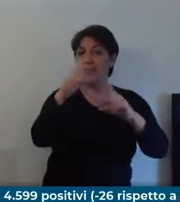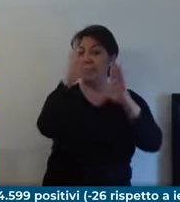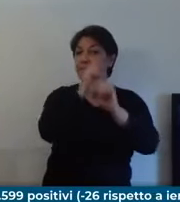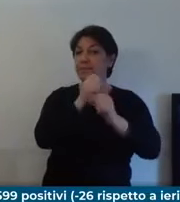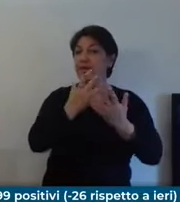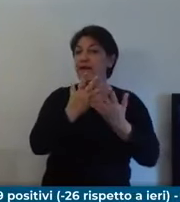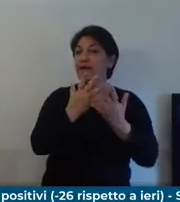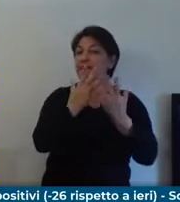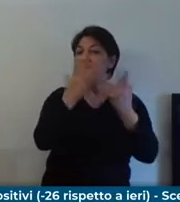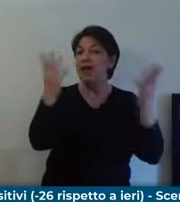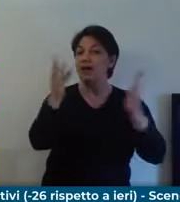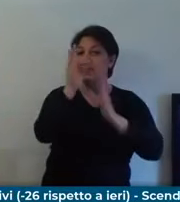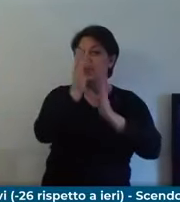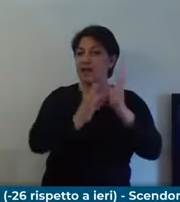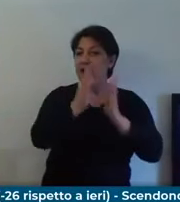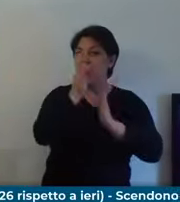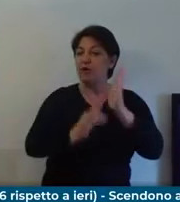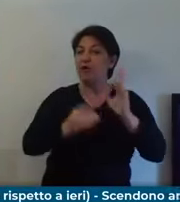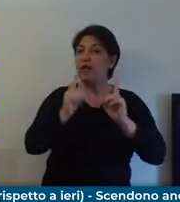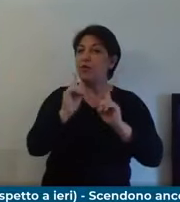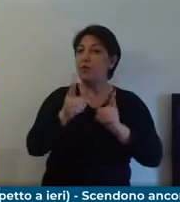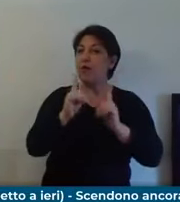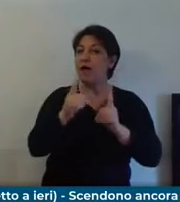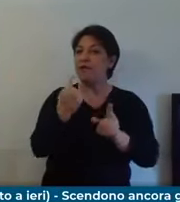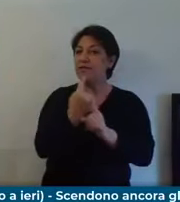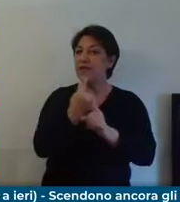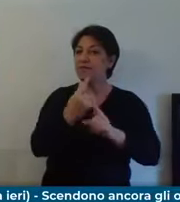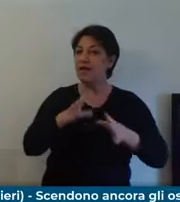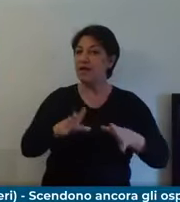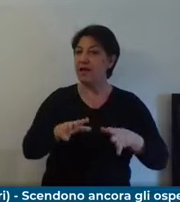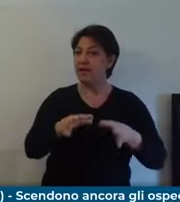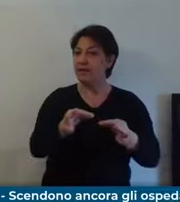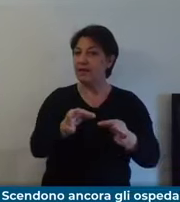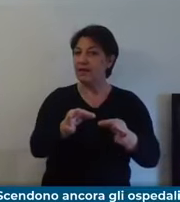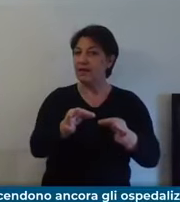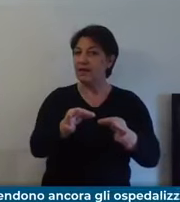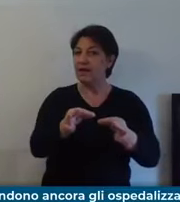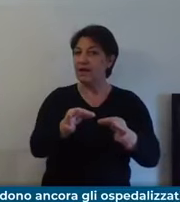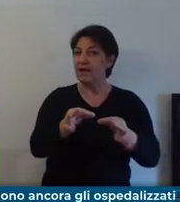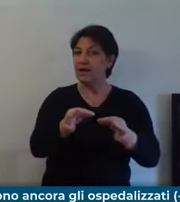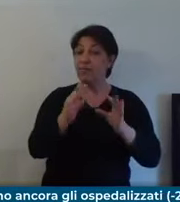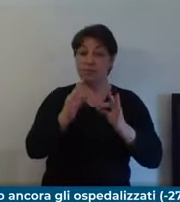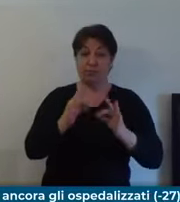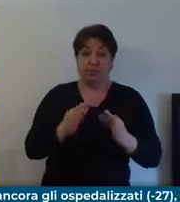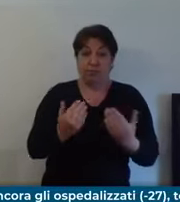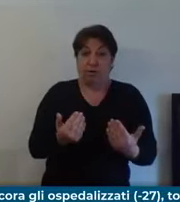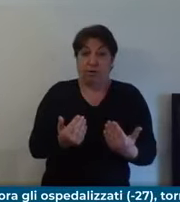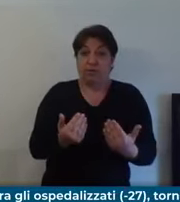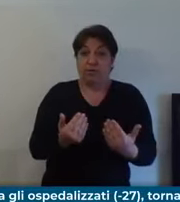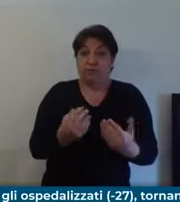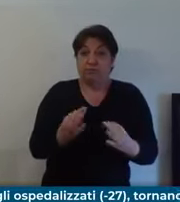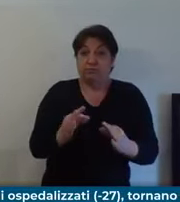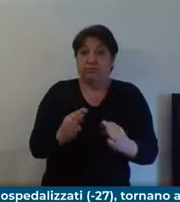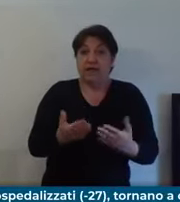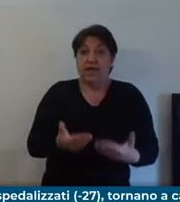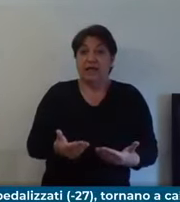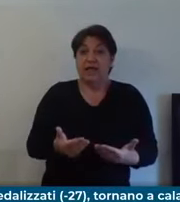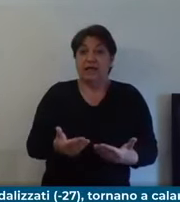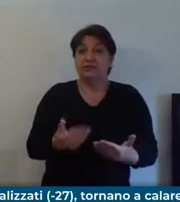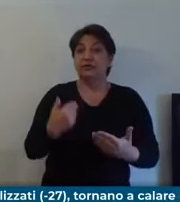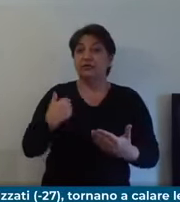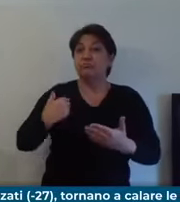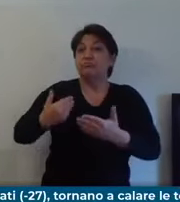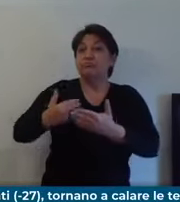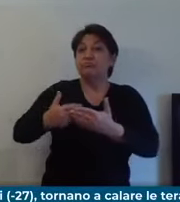regole che ci saranno. Ci stanno lavorando in questi minuti, tra poco salirò a vedere il risultato che poi presenteremo